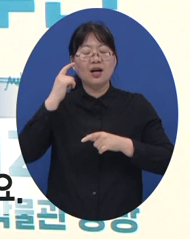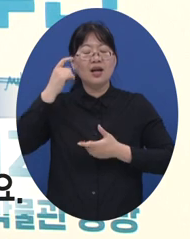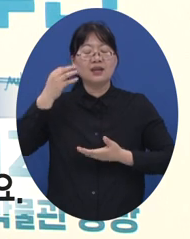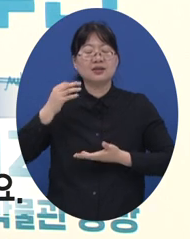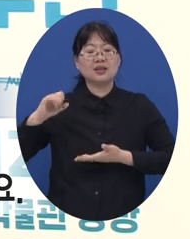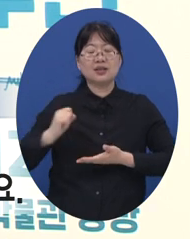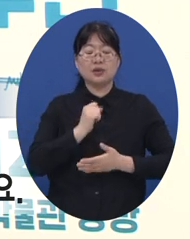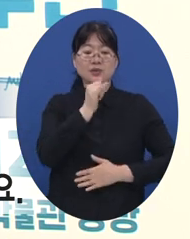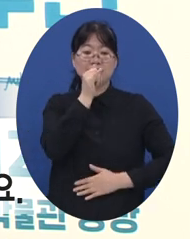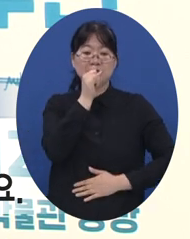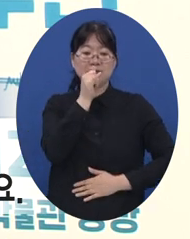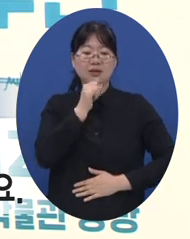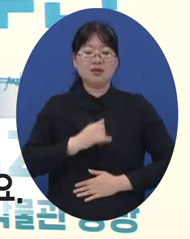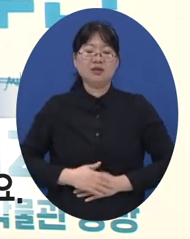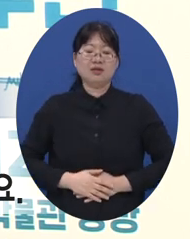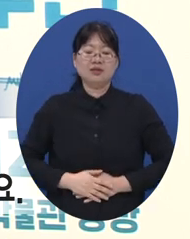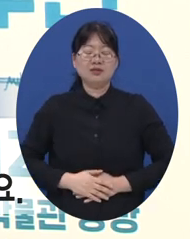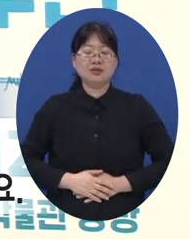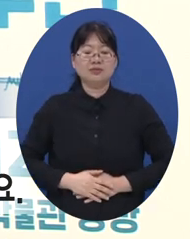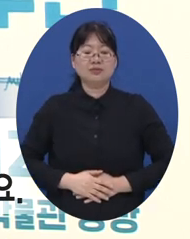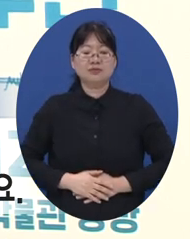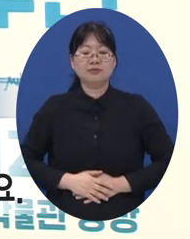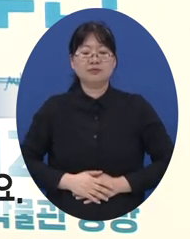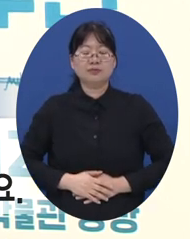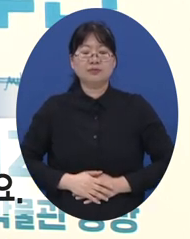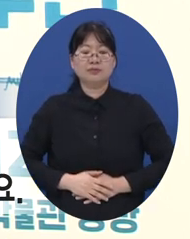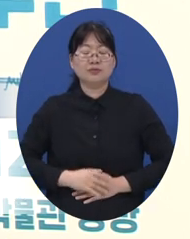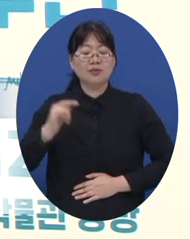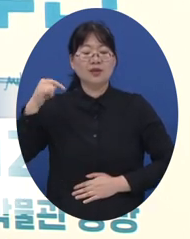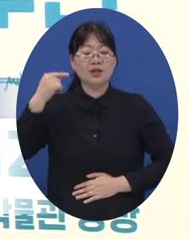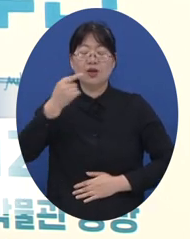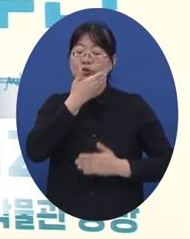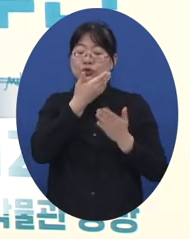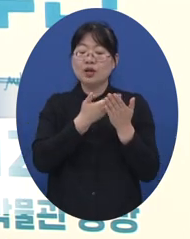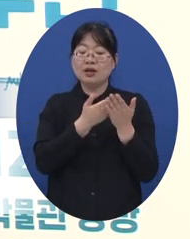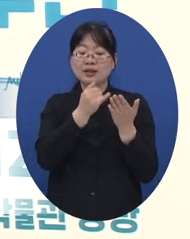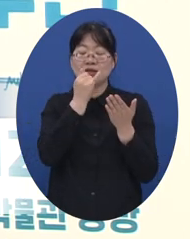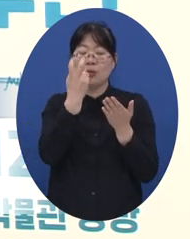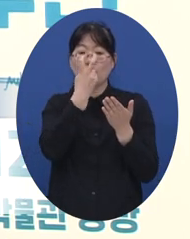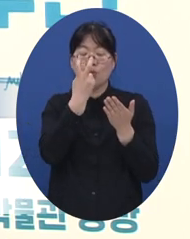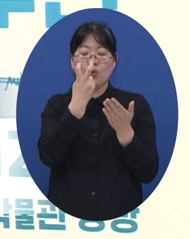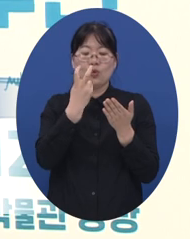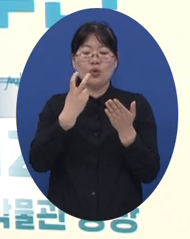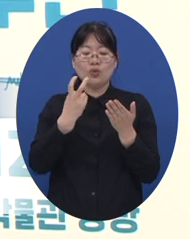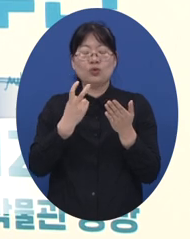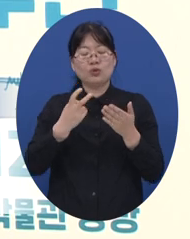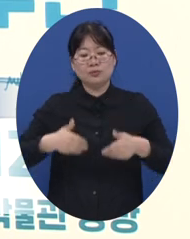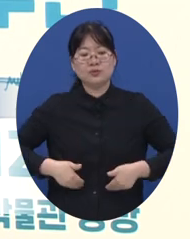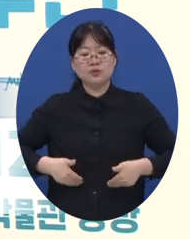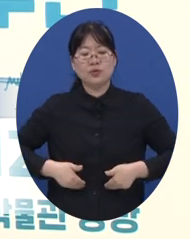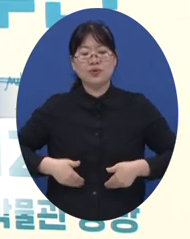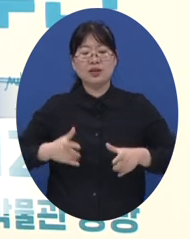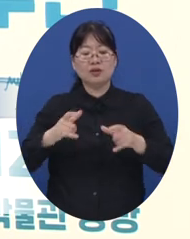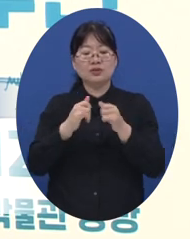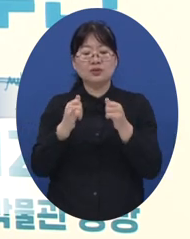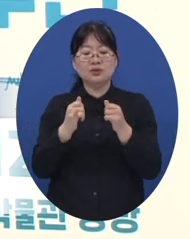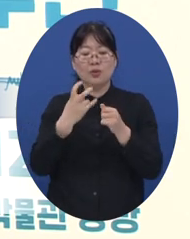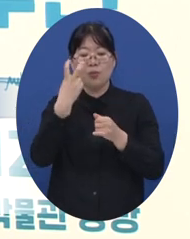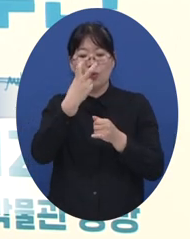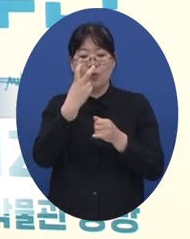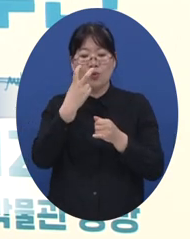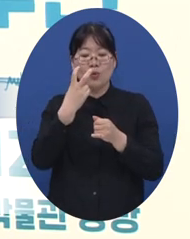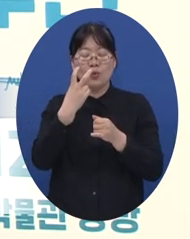탁월한 보편적 가치를 가지고 있고요. 그다음에 중요한 건 보호관리 체계인데 지역